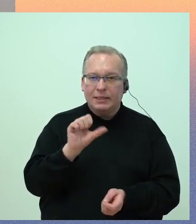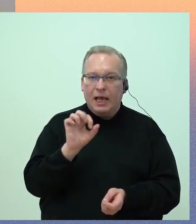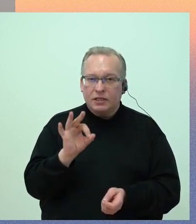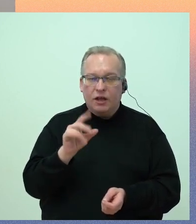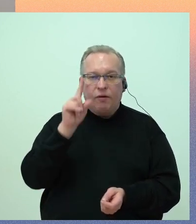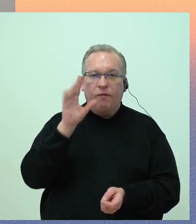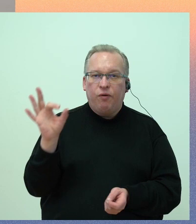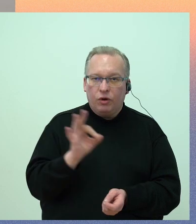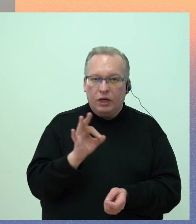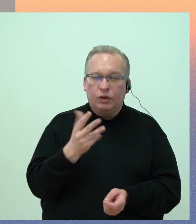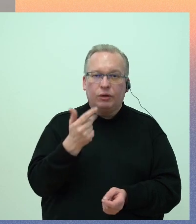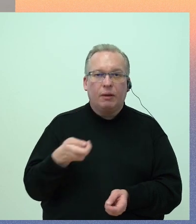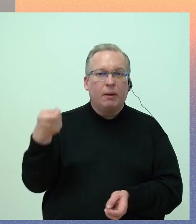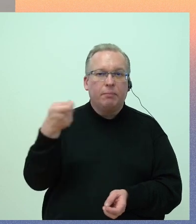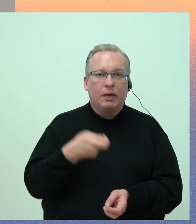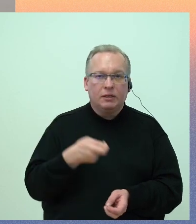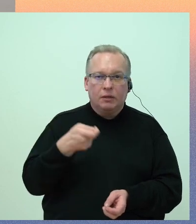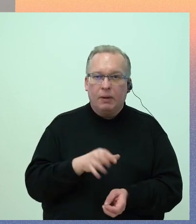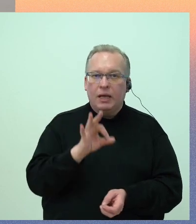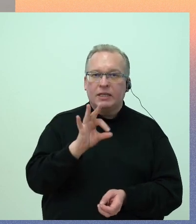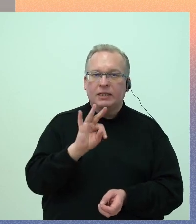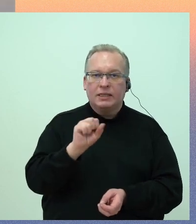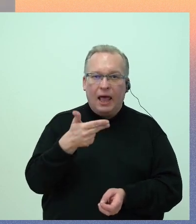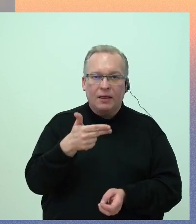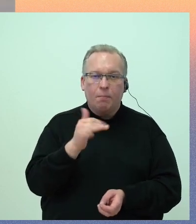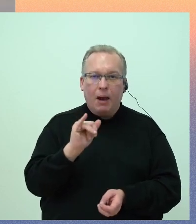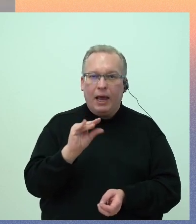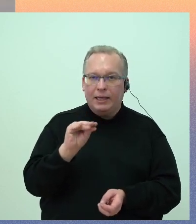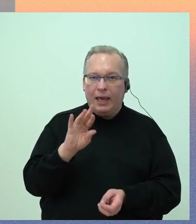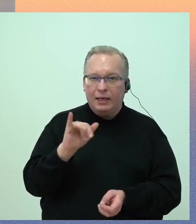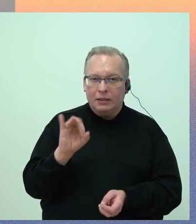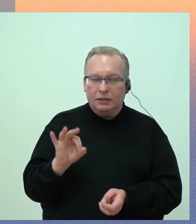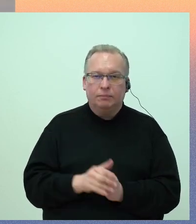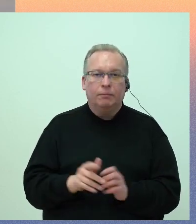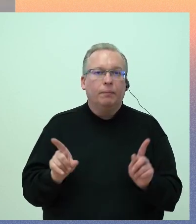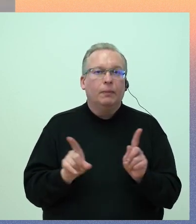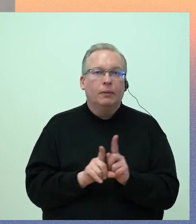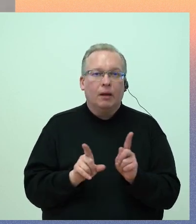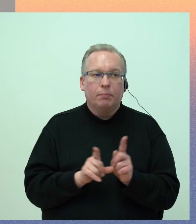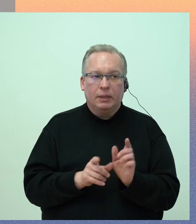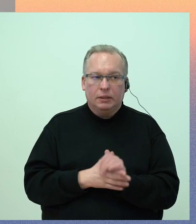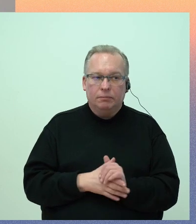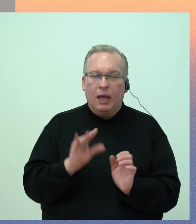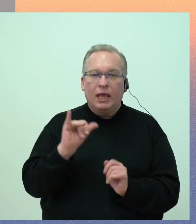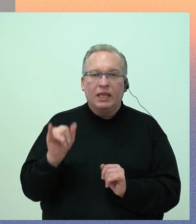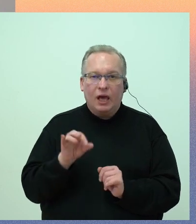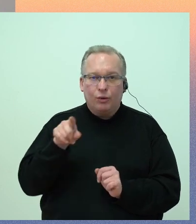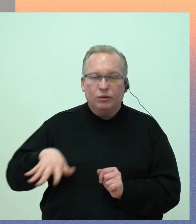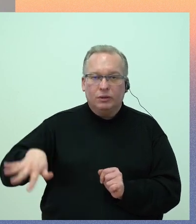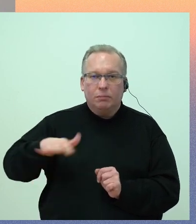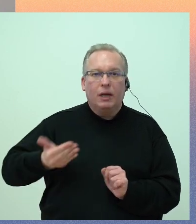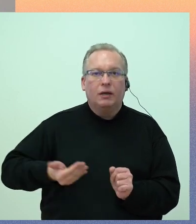abejo Vokietijos prezidentas Steinmeieris. Ir aišku, Jeruzalės